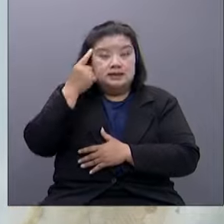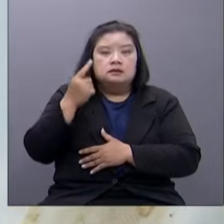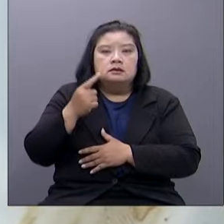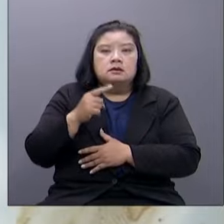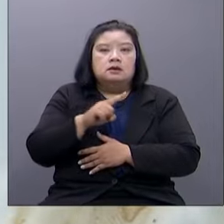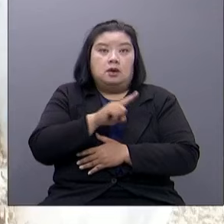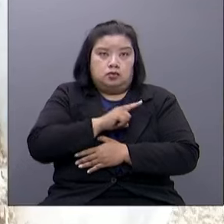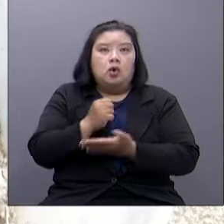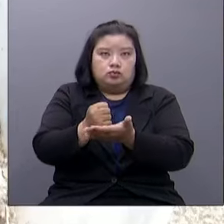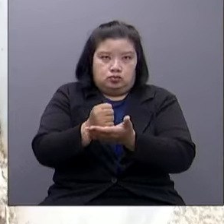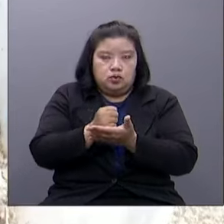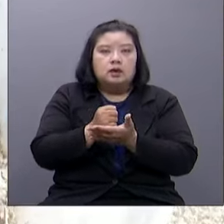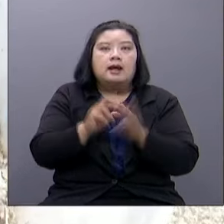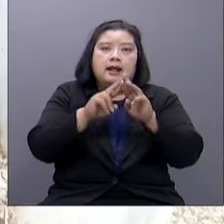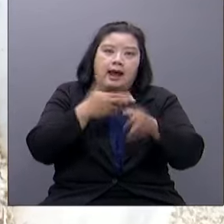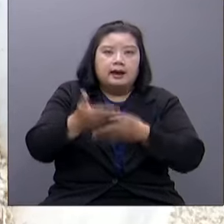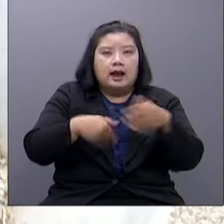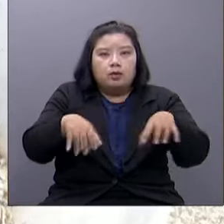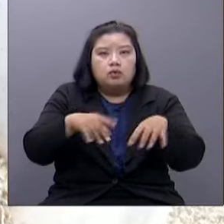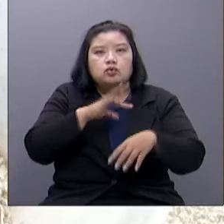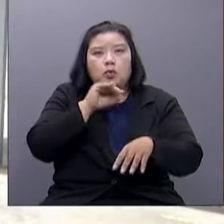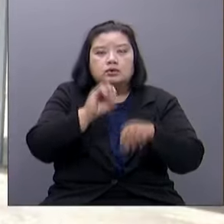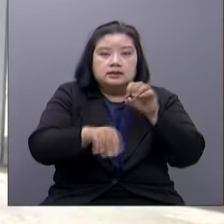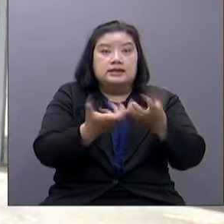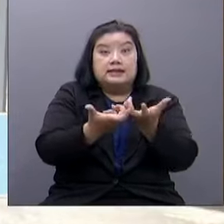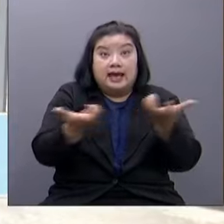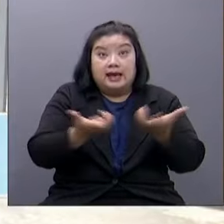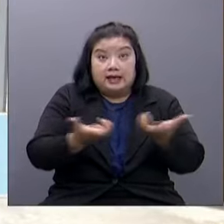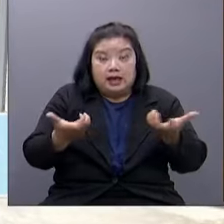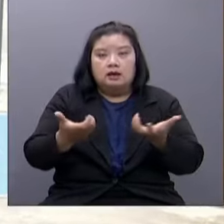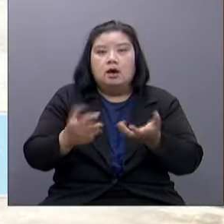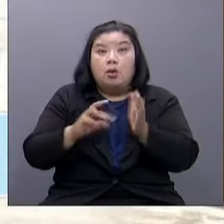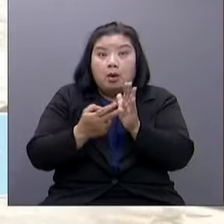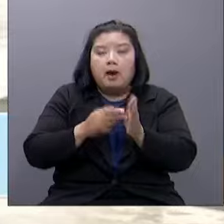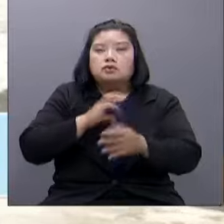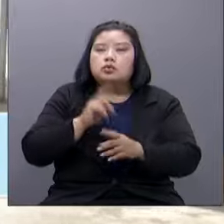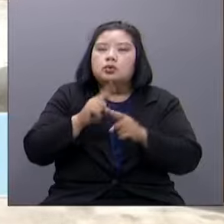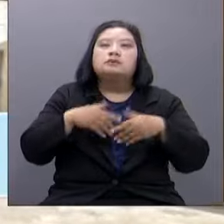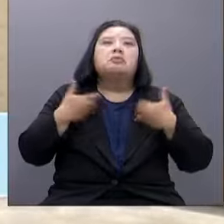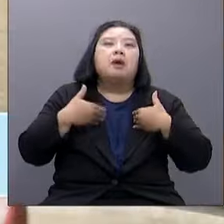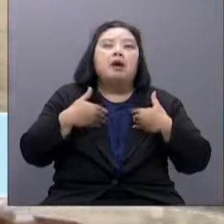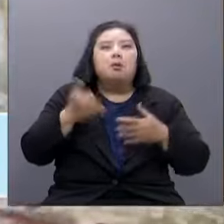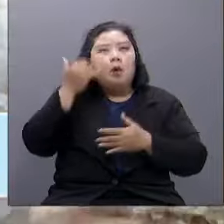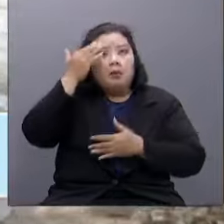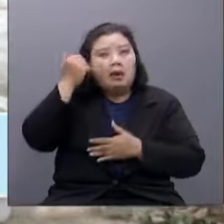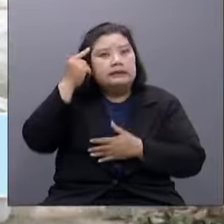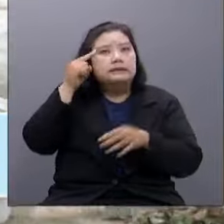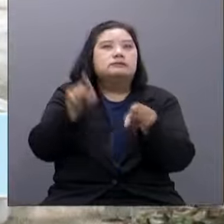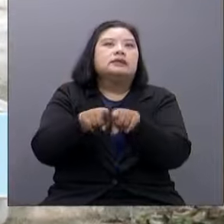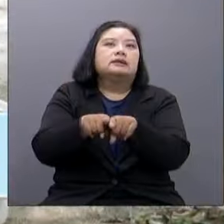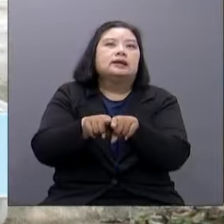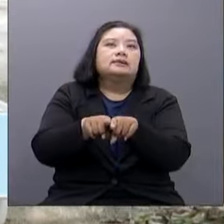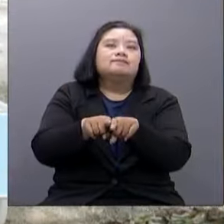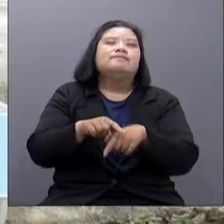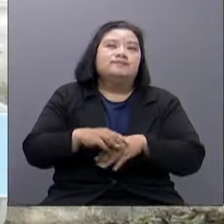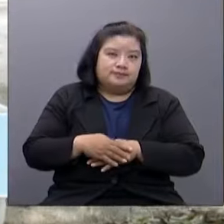การด้วยกันเองนะคะก็จะส่งผลในการเขาเรียกว่าคุยภาษาเดียวกันเนาะในกลุ่มของผู้ประกอบการได้ดีเรามองว่า